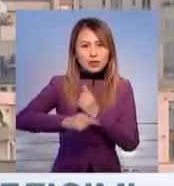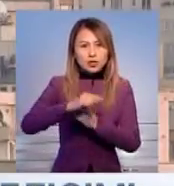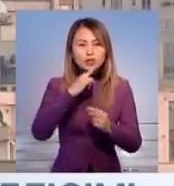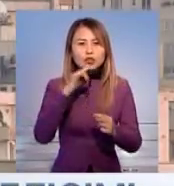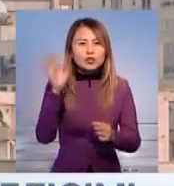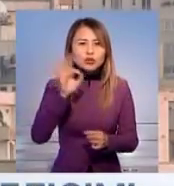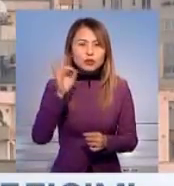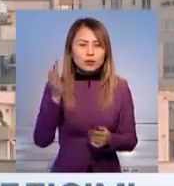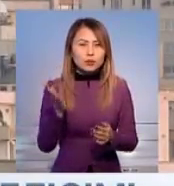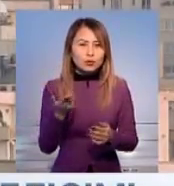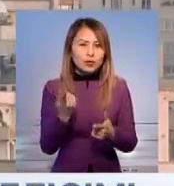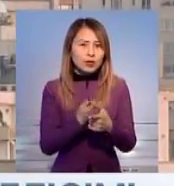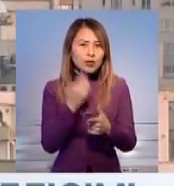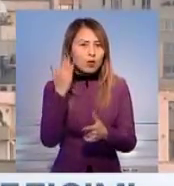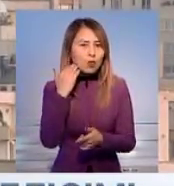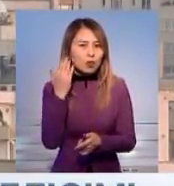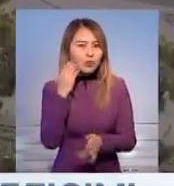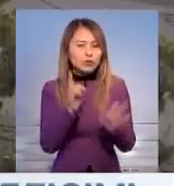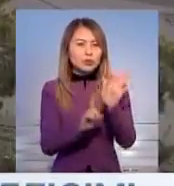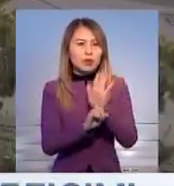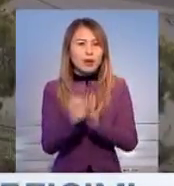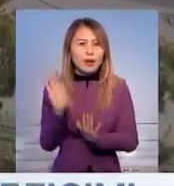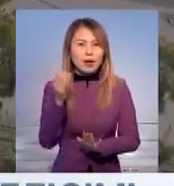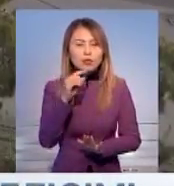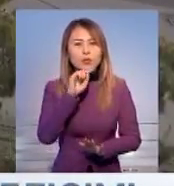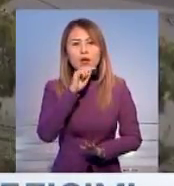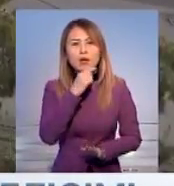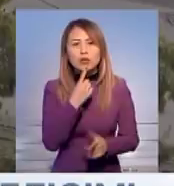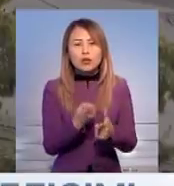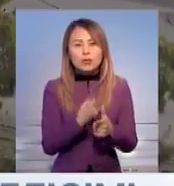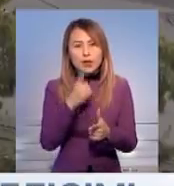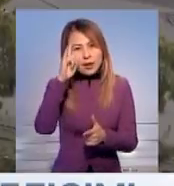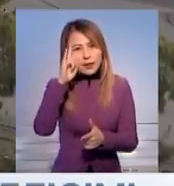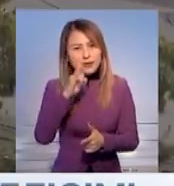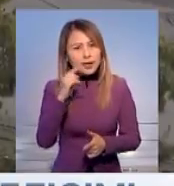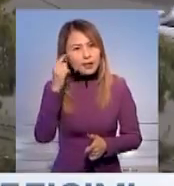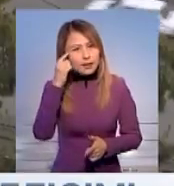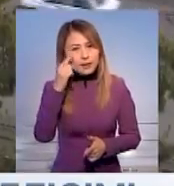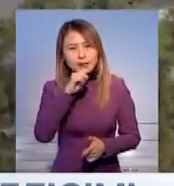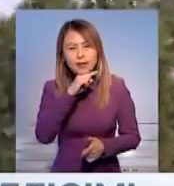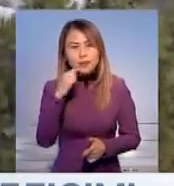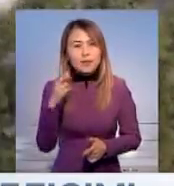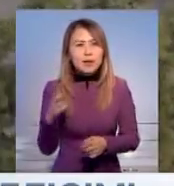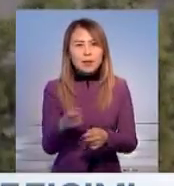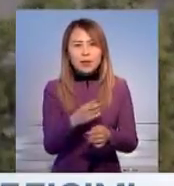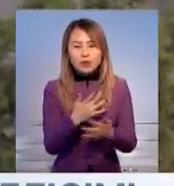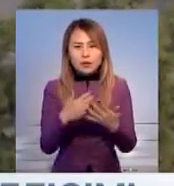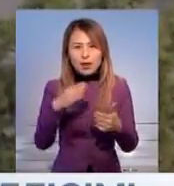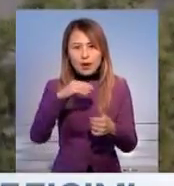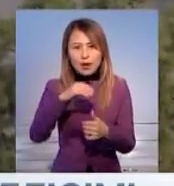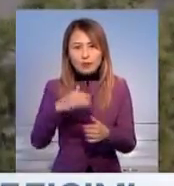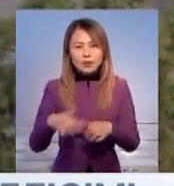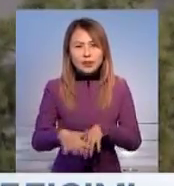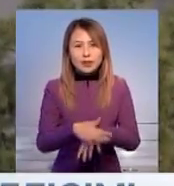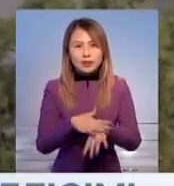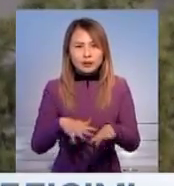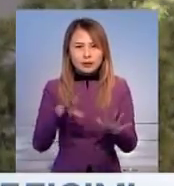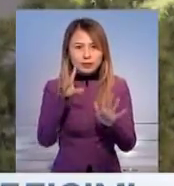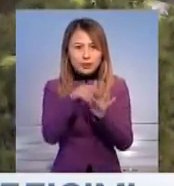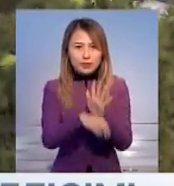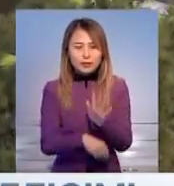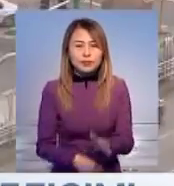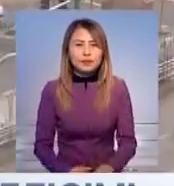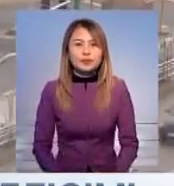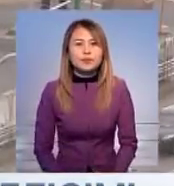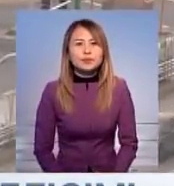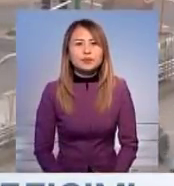айтарлықтай жеңілдіктер бермек. Естеріңізге сала кетейік, Еуразиялық экономикалық одақ құрамына Қазақстан, Қырғызстан, Ресей, Беларусь және Армения елдері